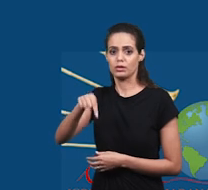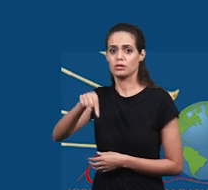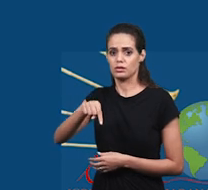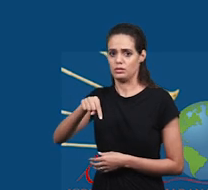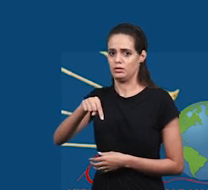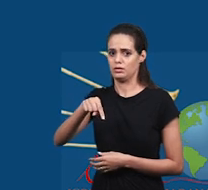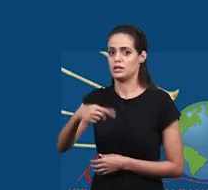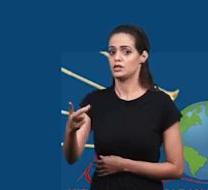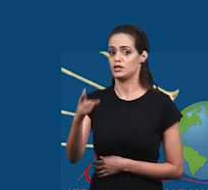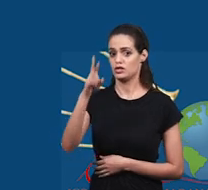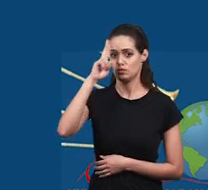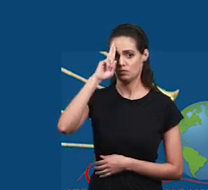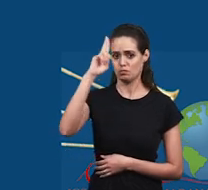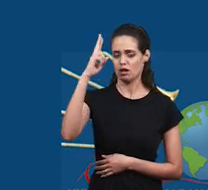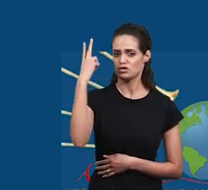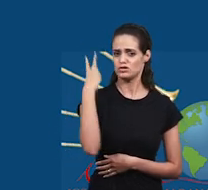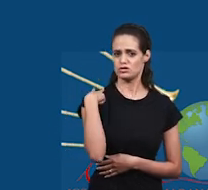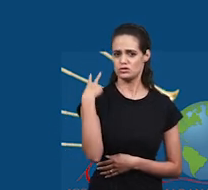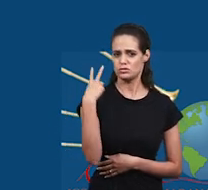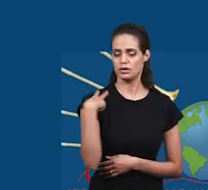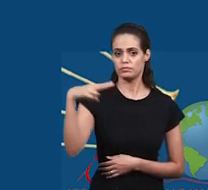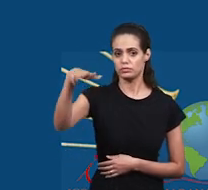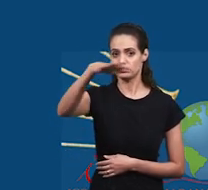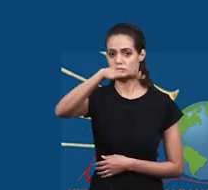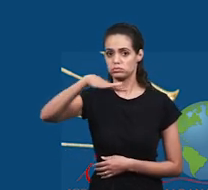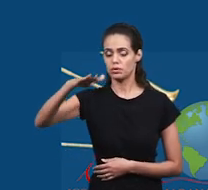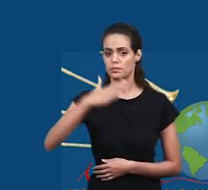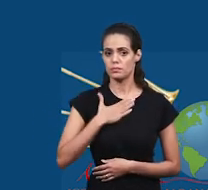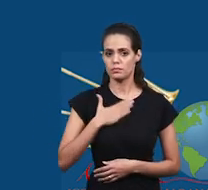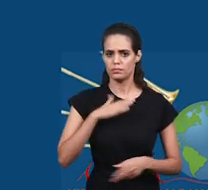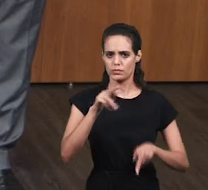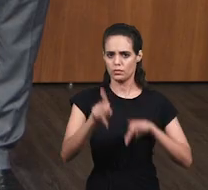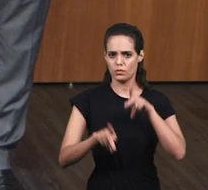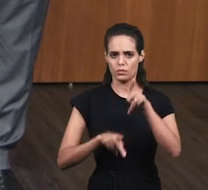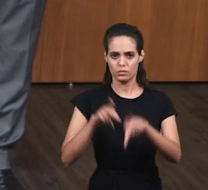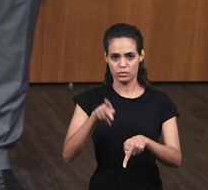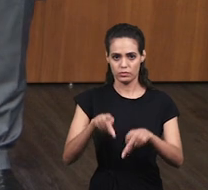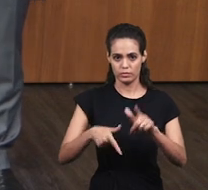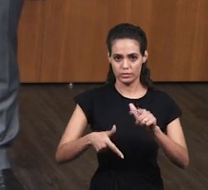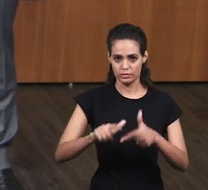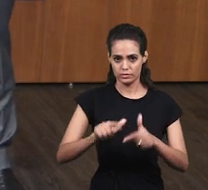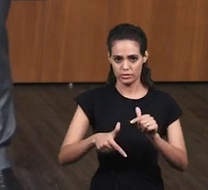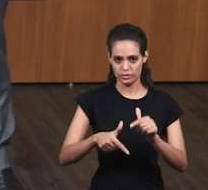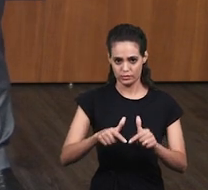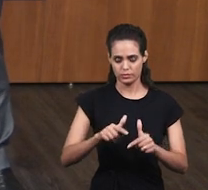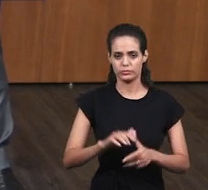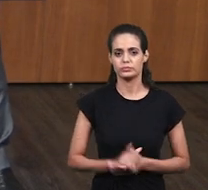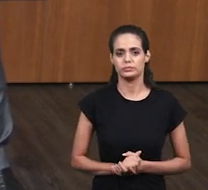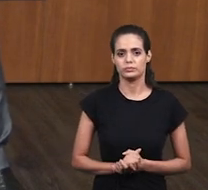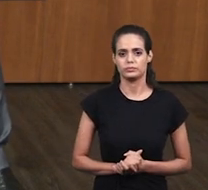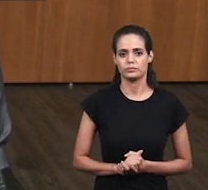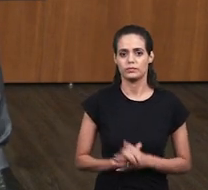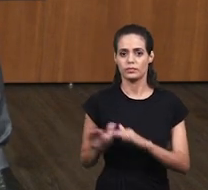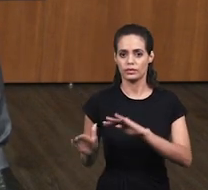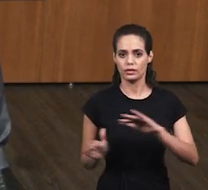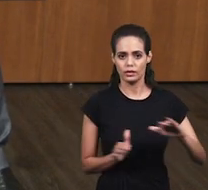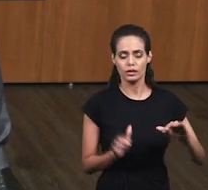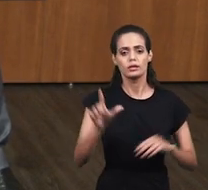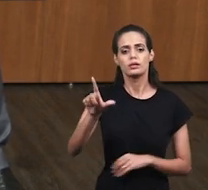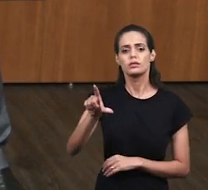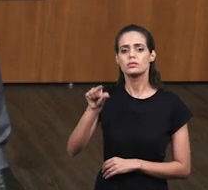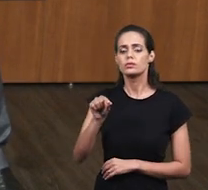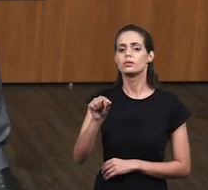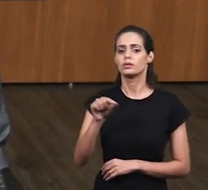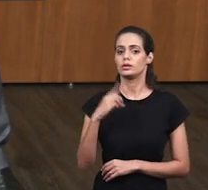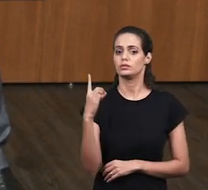sur Israël. Dans le choix de David pour être roi, il y avait déjà une